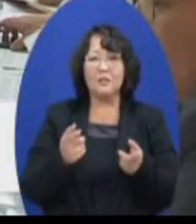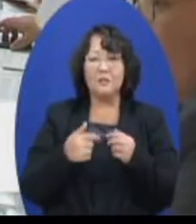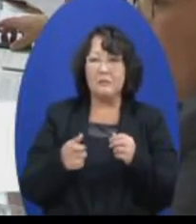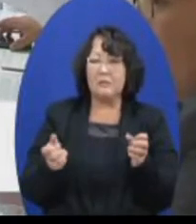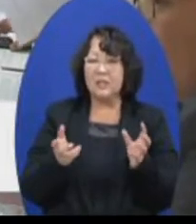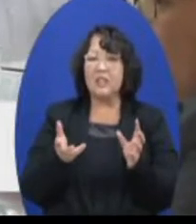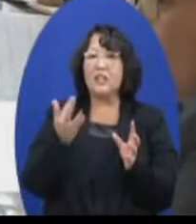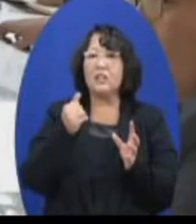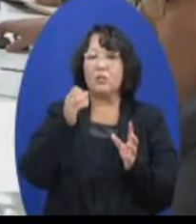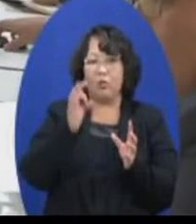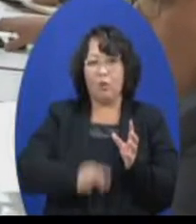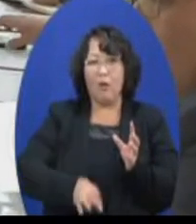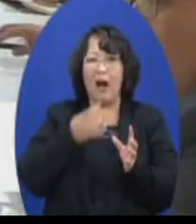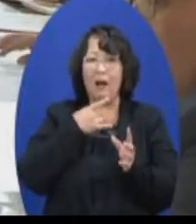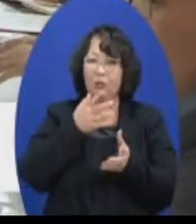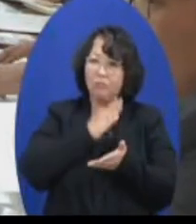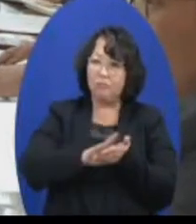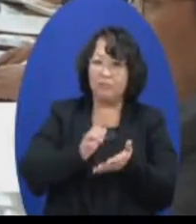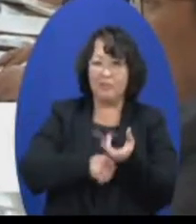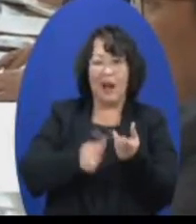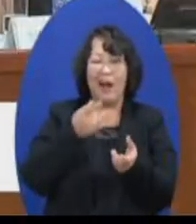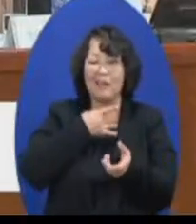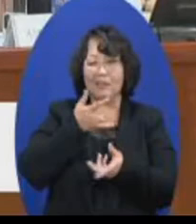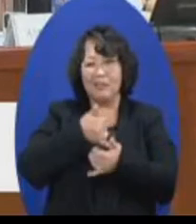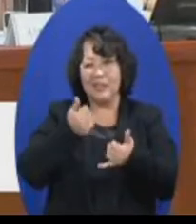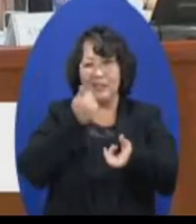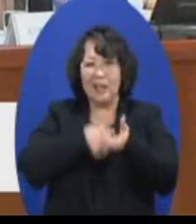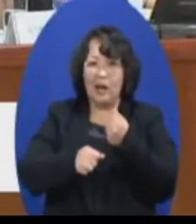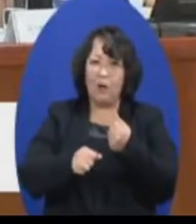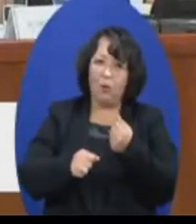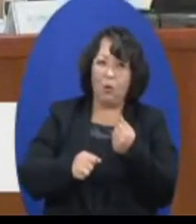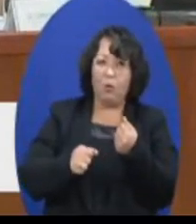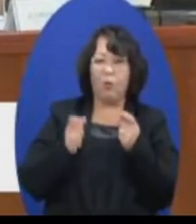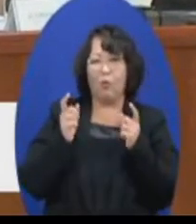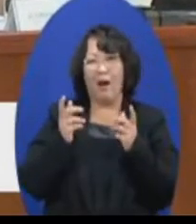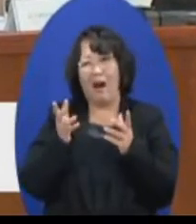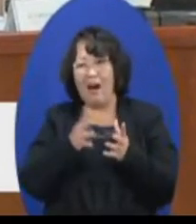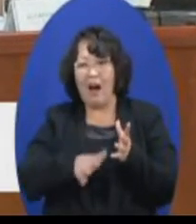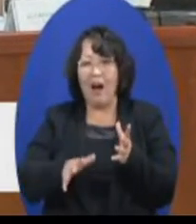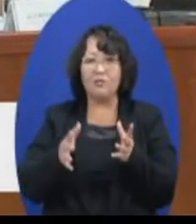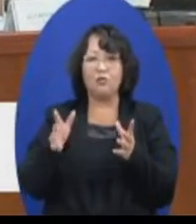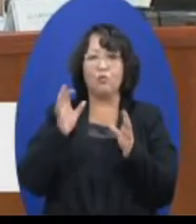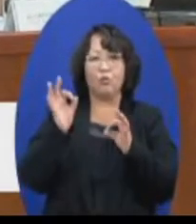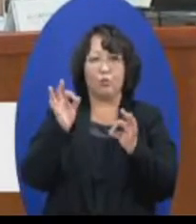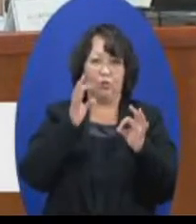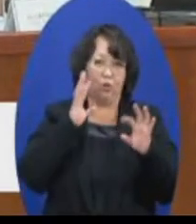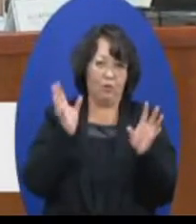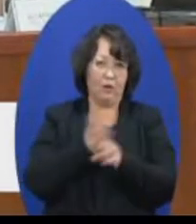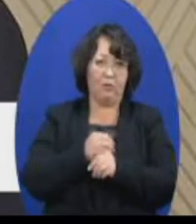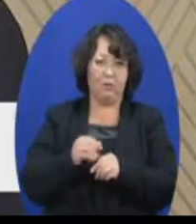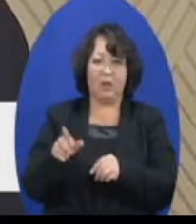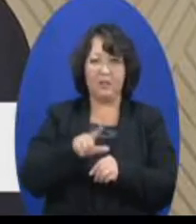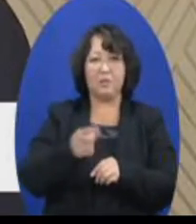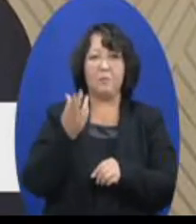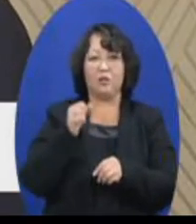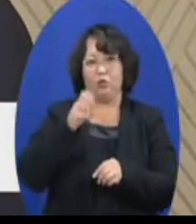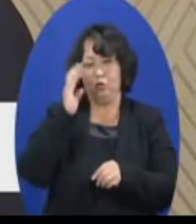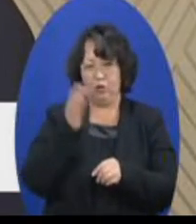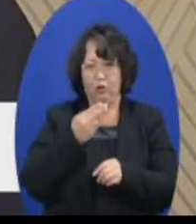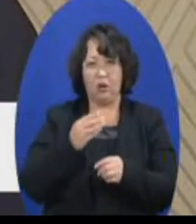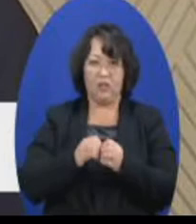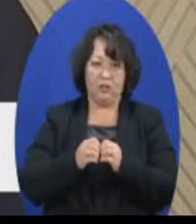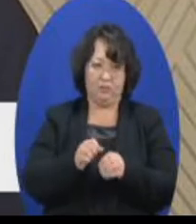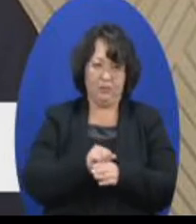харгалзаж, согтууруулах ундааг худалдах үйлчлэх зэвүүдийн тоо байршлыг тогтоох саналыг гаргаж байна.